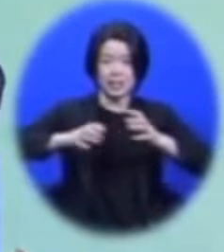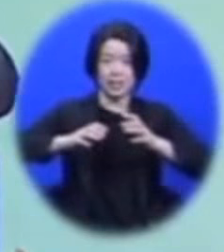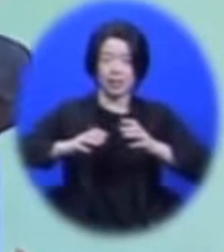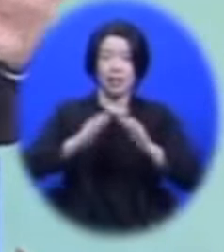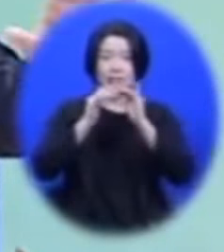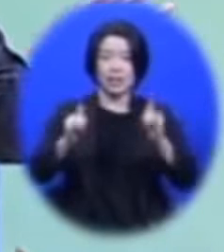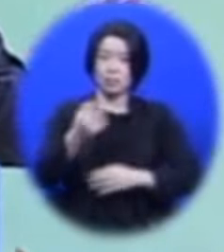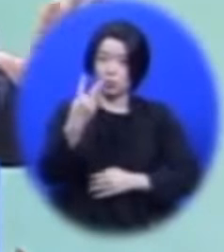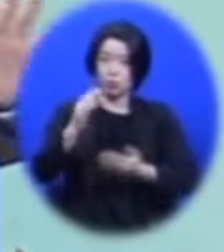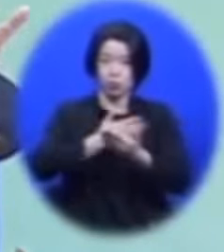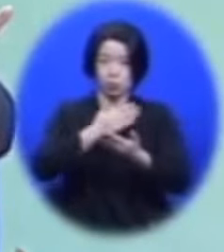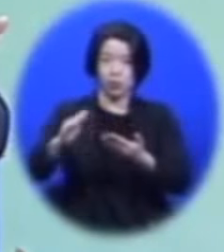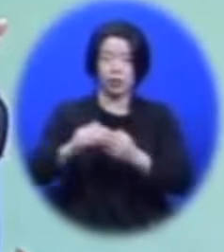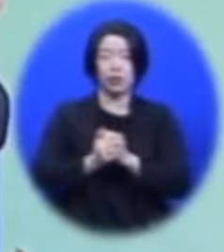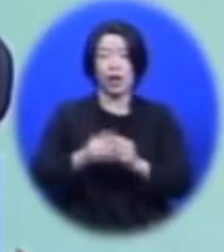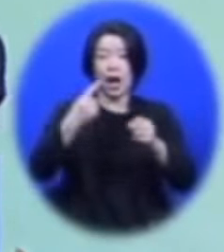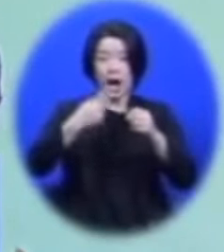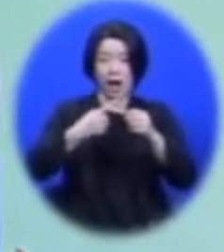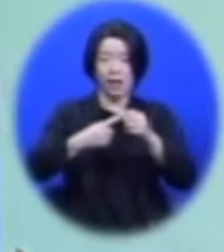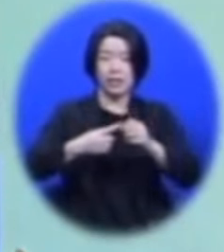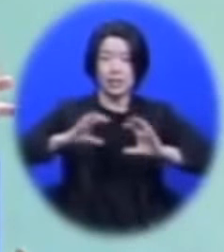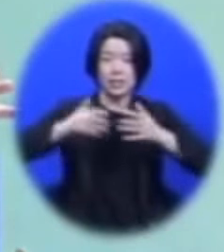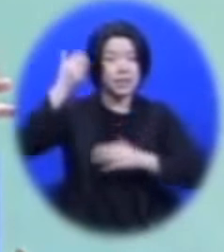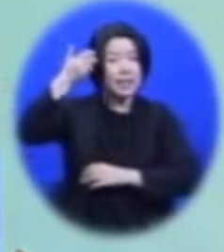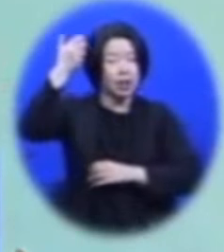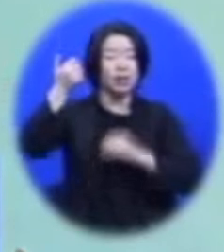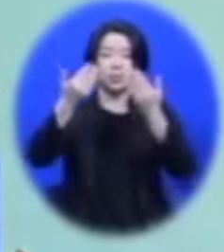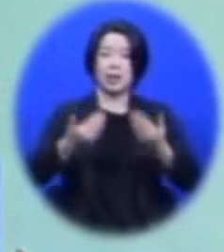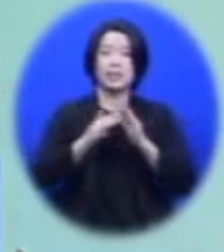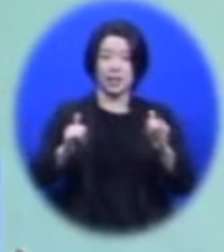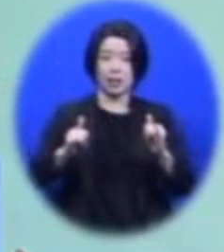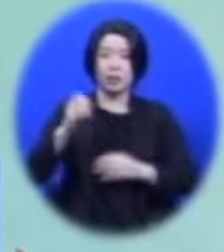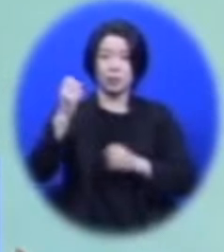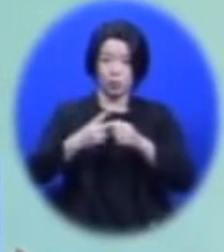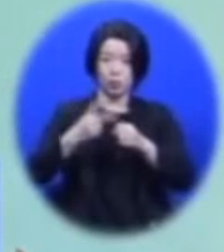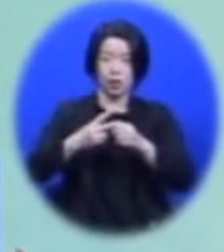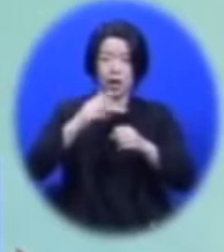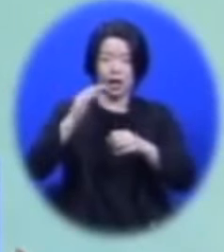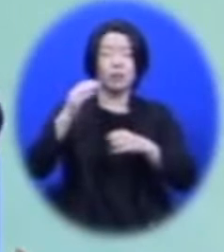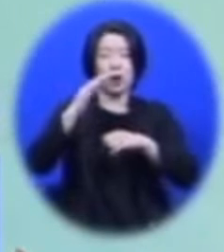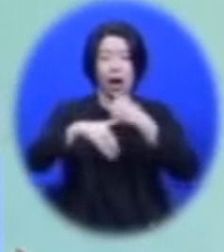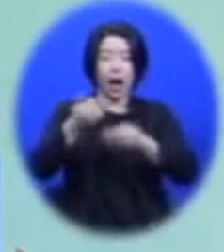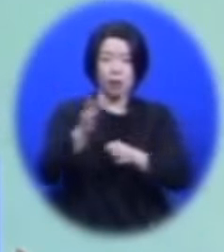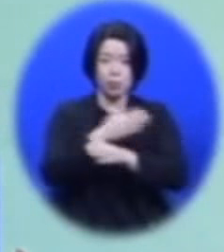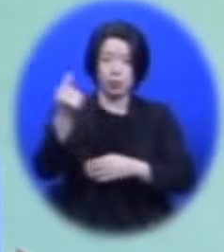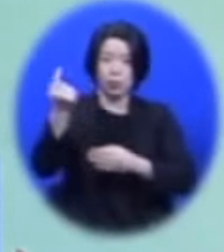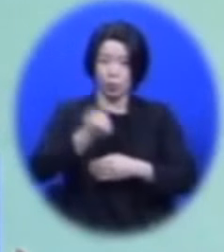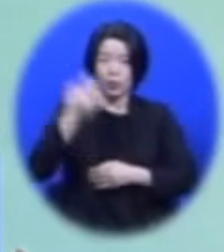두 부류로 나뉘는데 하나는 세상 영을 받은 사람과 하나님께로 온 영을 받은 사람으로